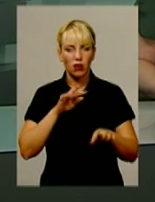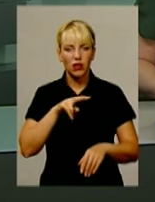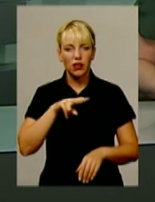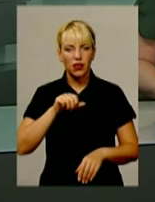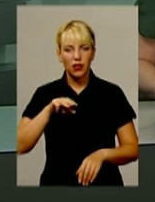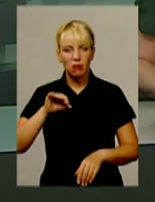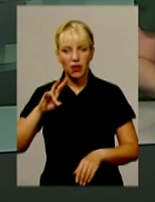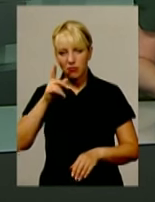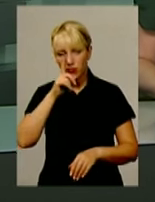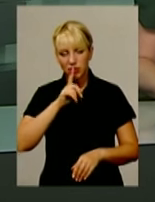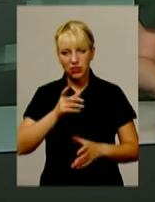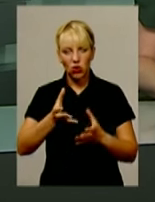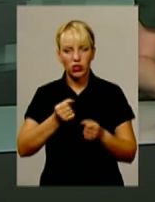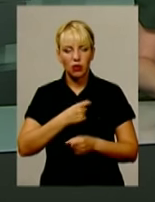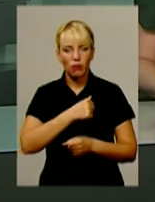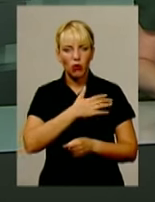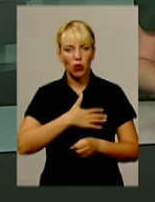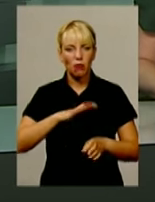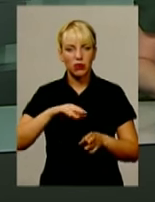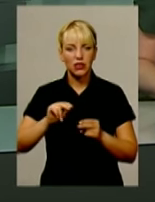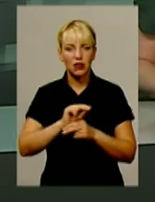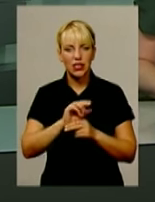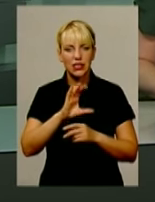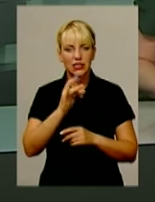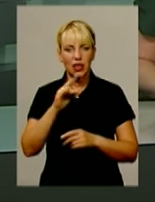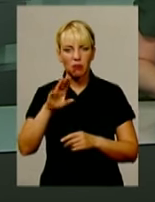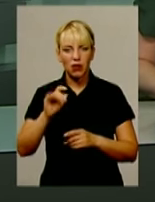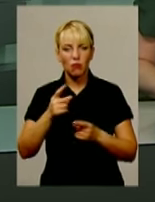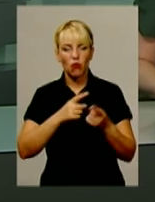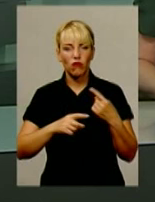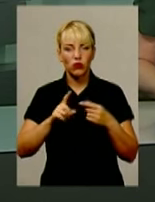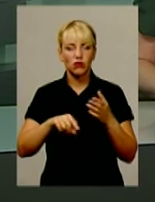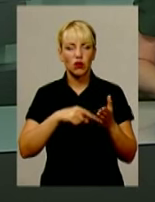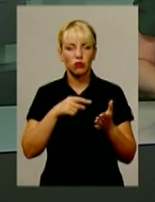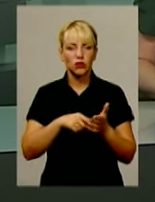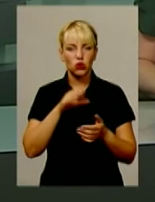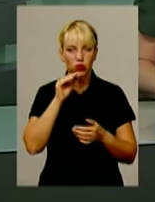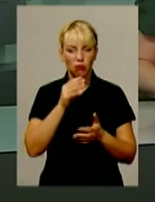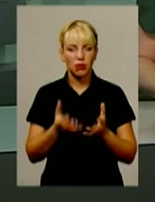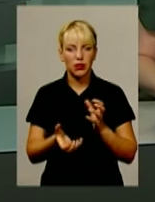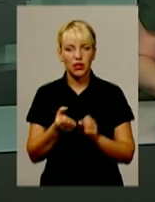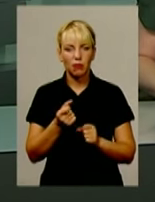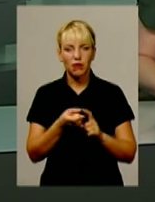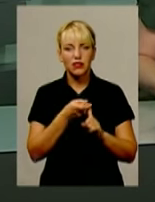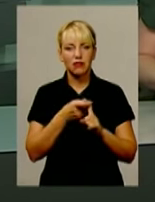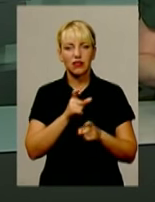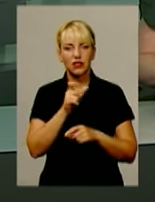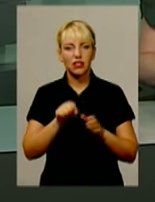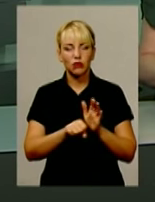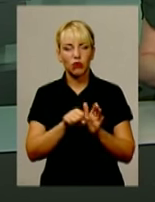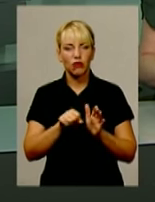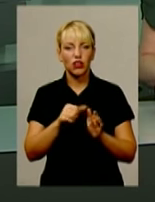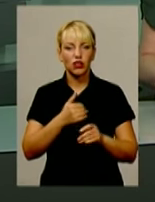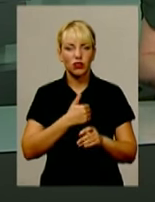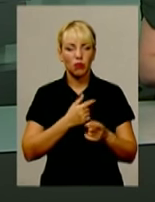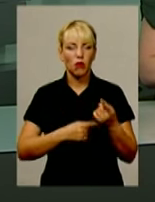під час бойових дій. Після лікування у серпні повернувся в Шепетівку, підтримував зв'язки з бойовиками та мав намір